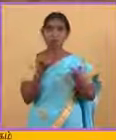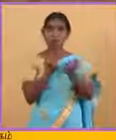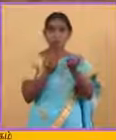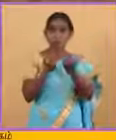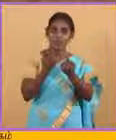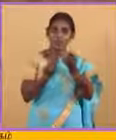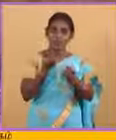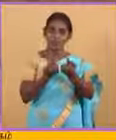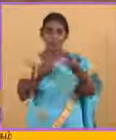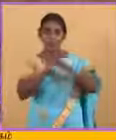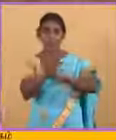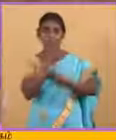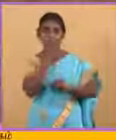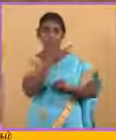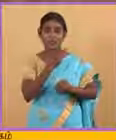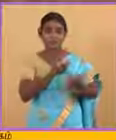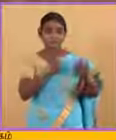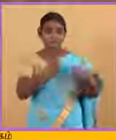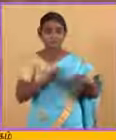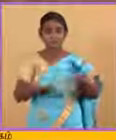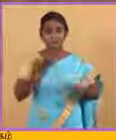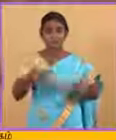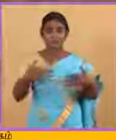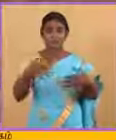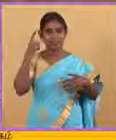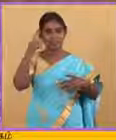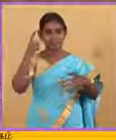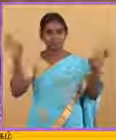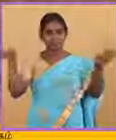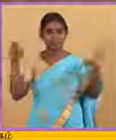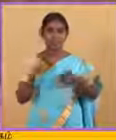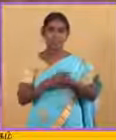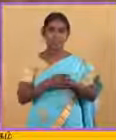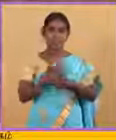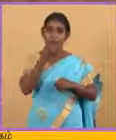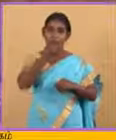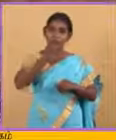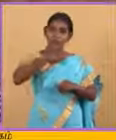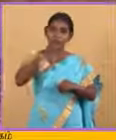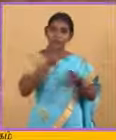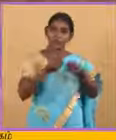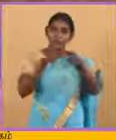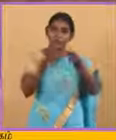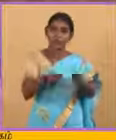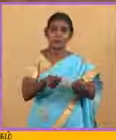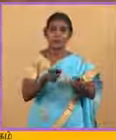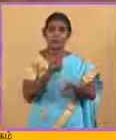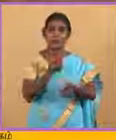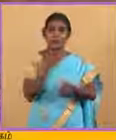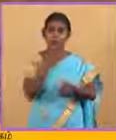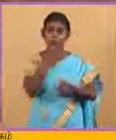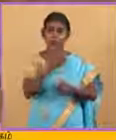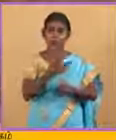மனம் மகிழும், சிந்தனை சிறக்கடிக்கும், கவிதை பொழியும். பூக்களை பார்க்கும் பொழுது